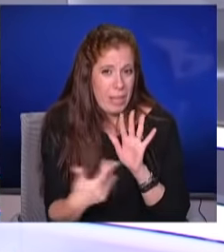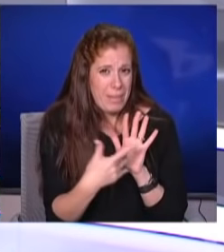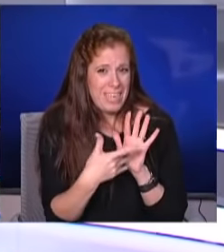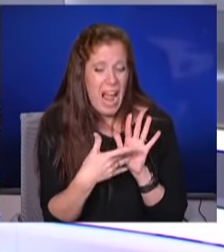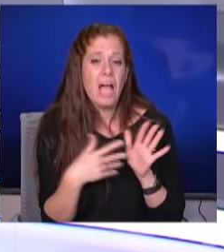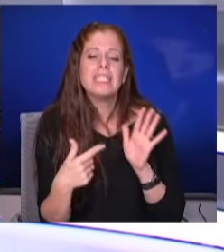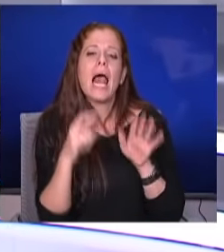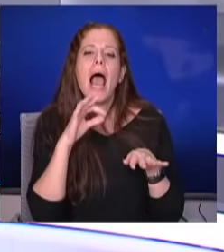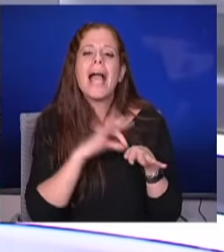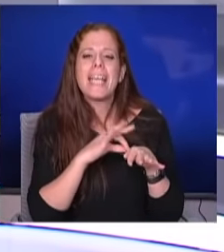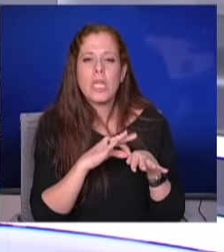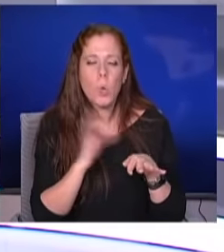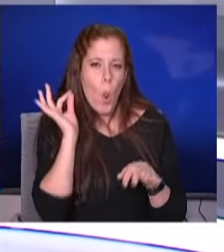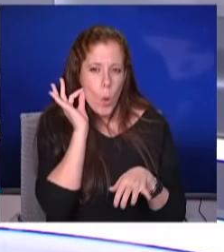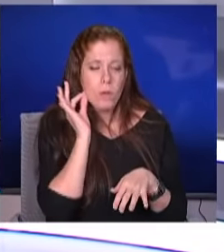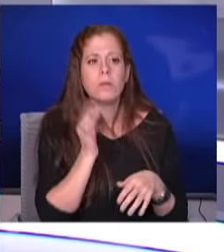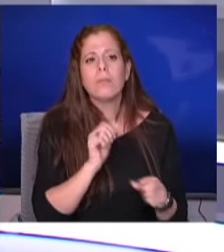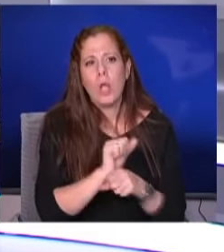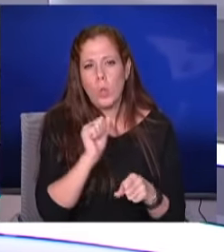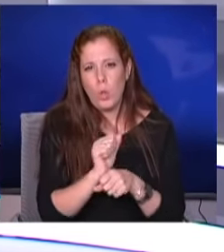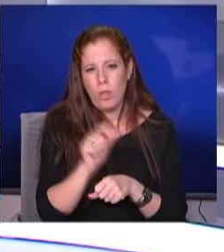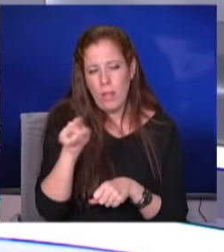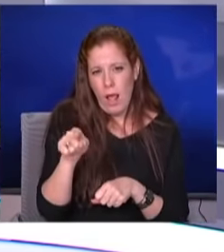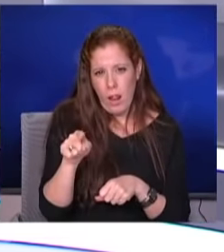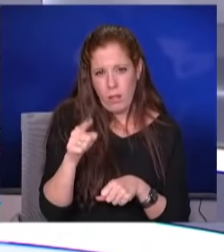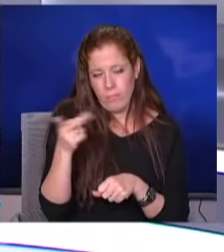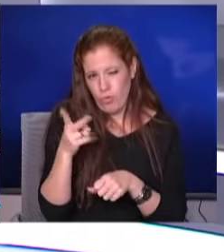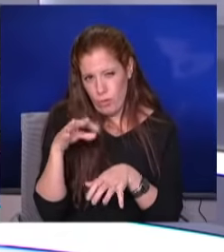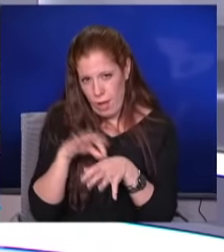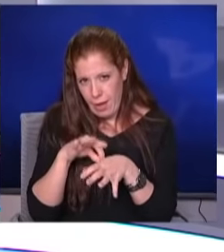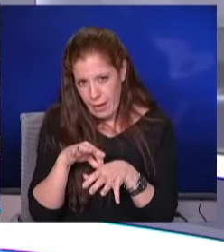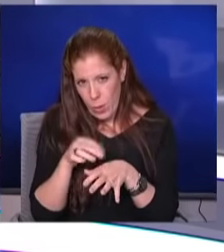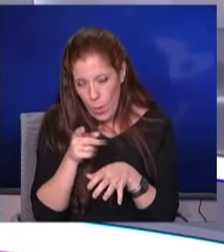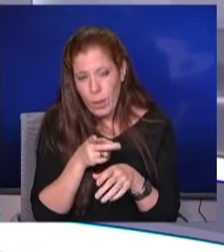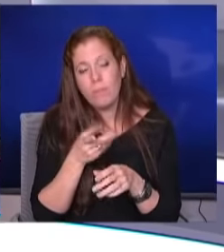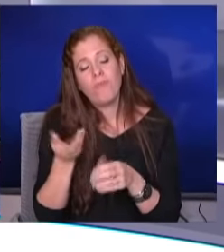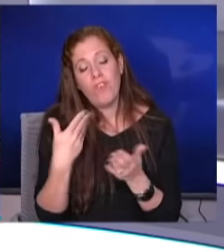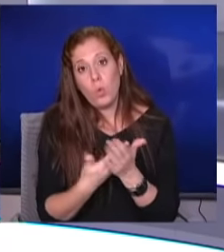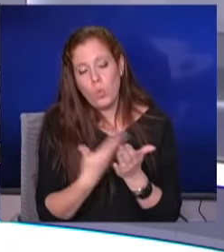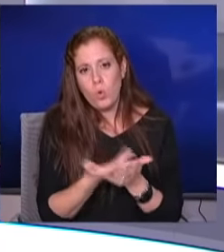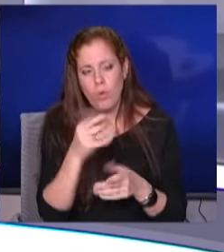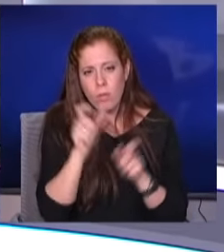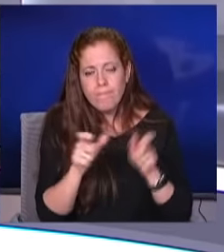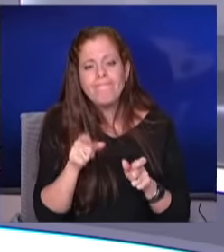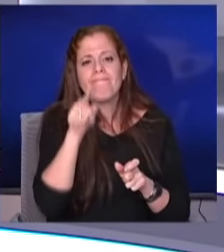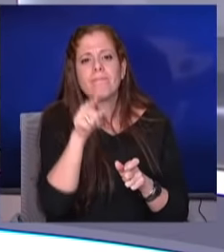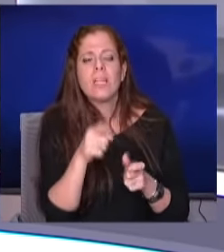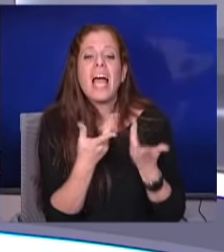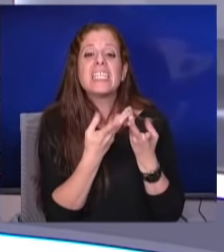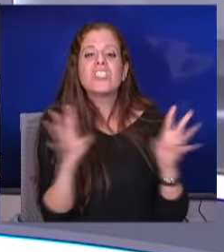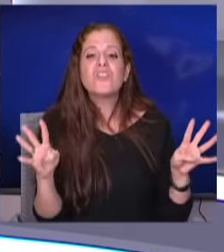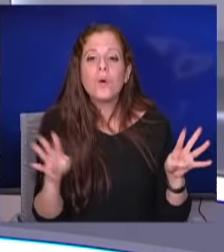שהוגשו בשבועות האחרונים נגד פרופסור מני אלקלעי ודוקטור גיא רופא ועדויות של רופאים נוספים חשפו את אוזלת ידה של מערכת